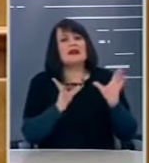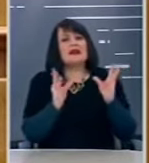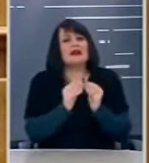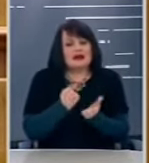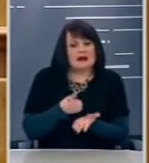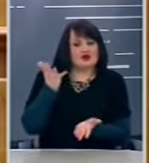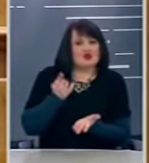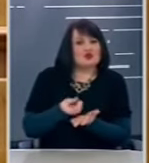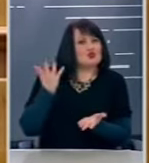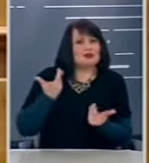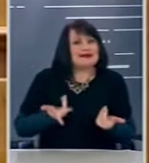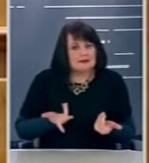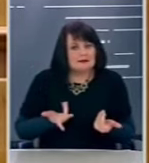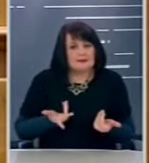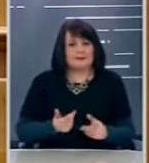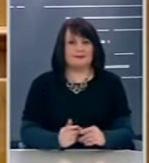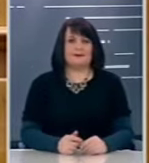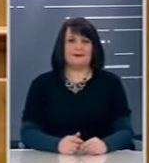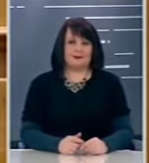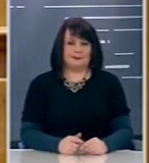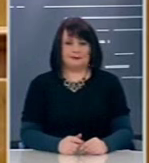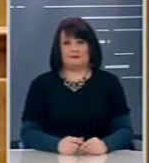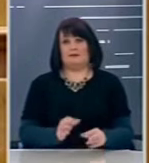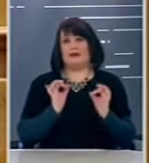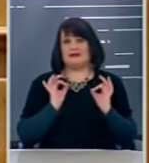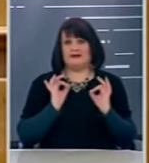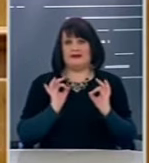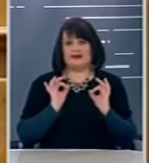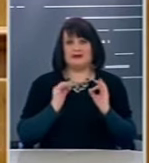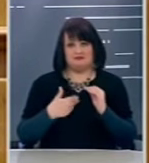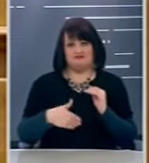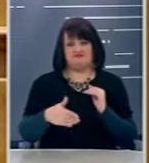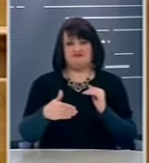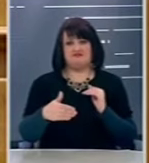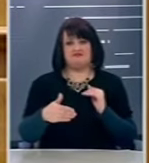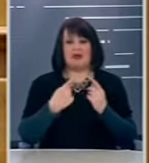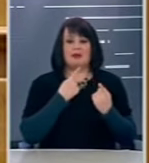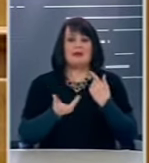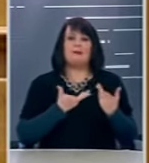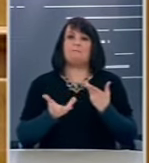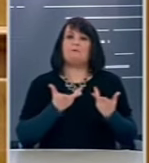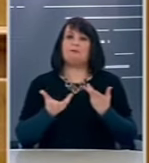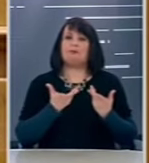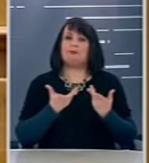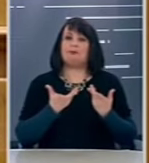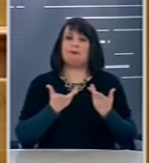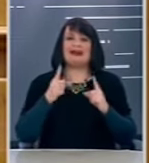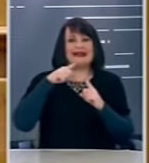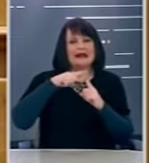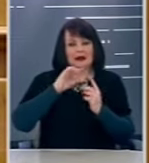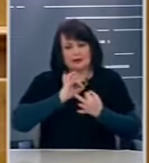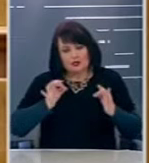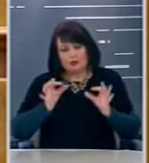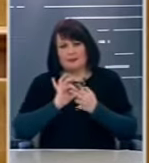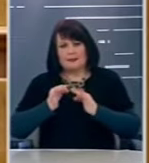αξιολόγηση, στην οποία βεβαίως θα καταλήξουν μετά από διαπραγμάτευση των τεχνικών λεπτομεριών